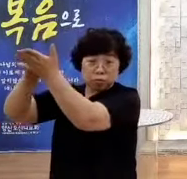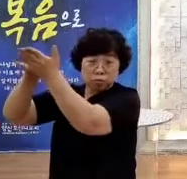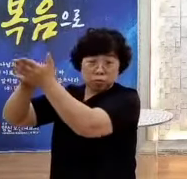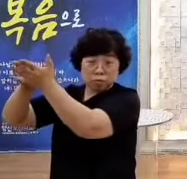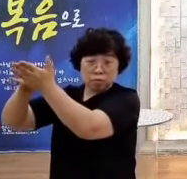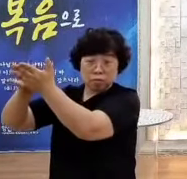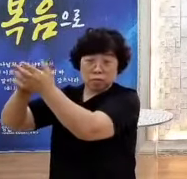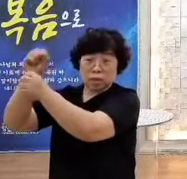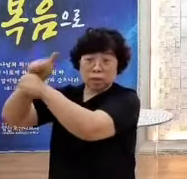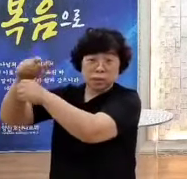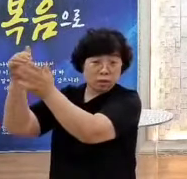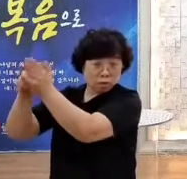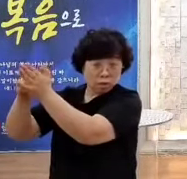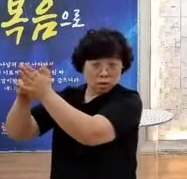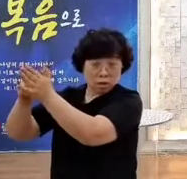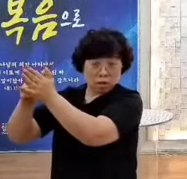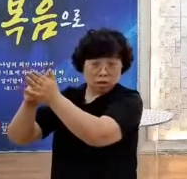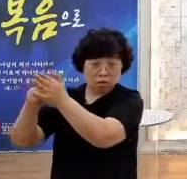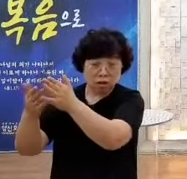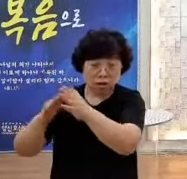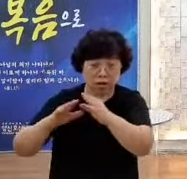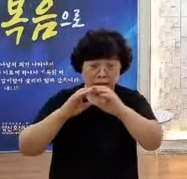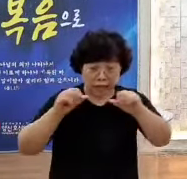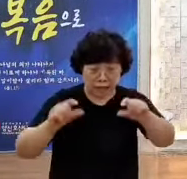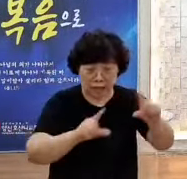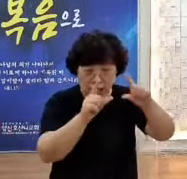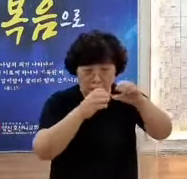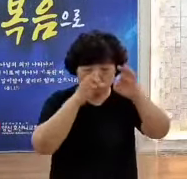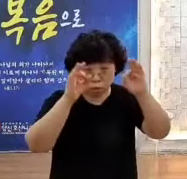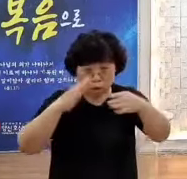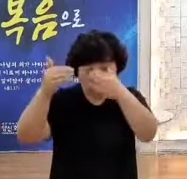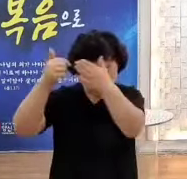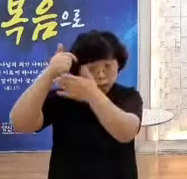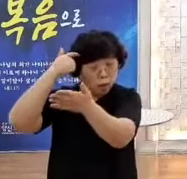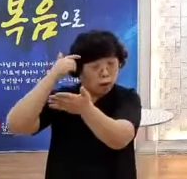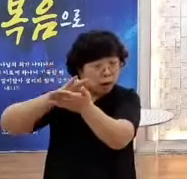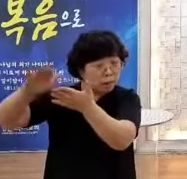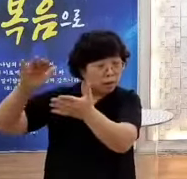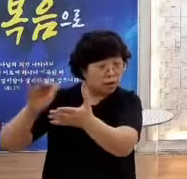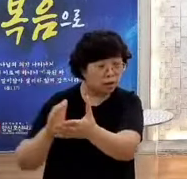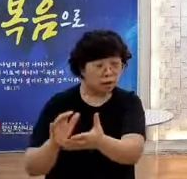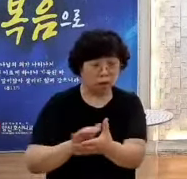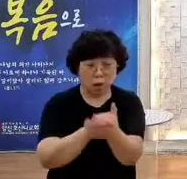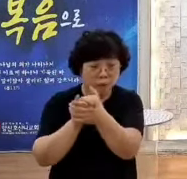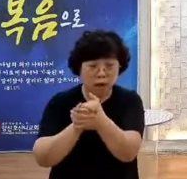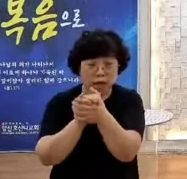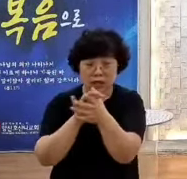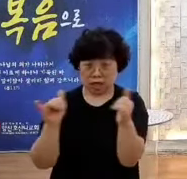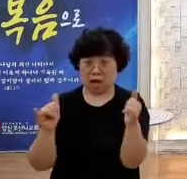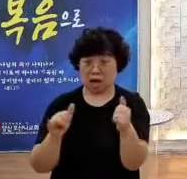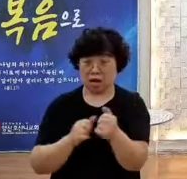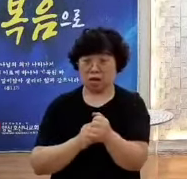이 땅에서 이제 우리가 하나님과 화평을 누리는 게 첫 번째 복이다 라고 성경은 설명합니다.